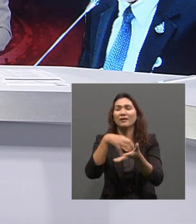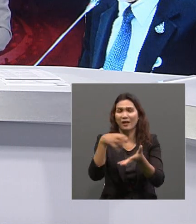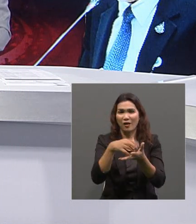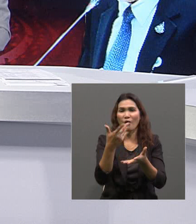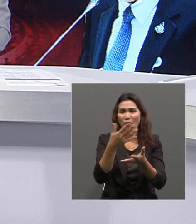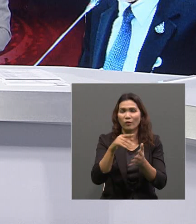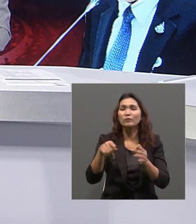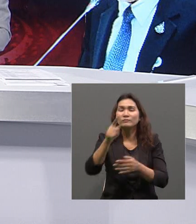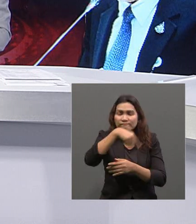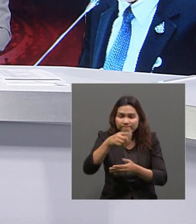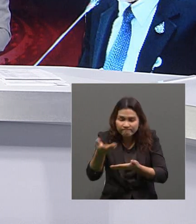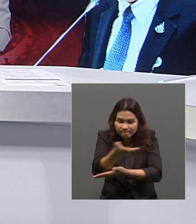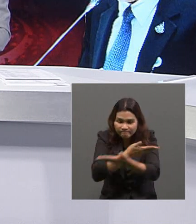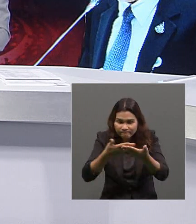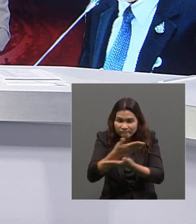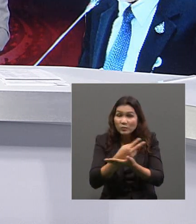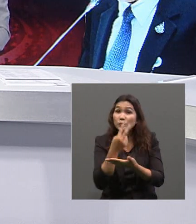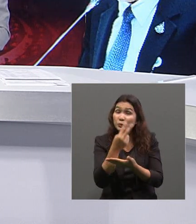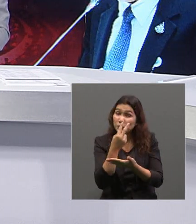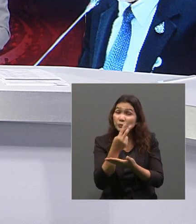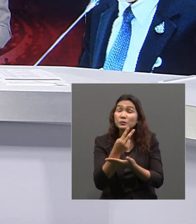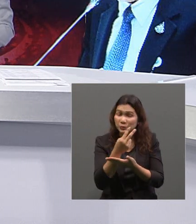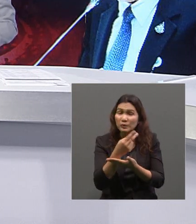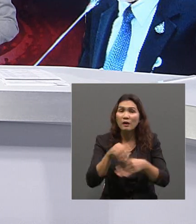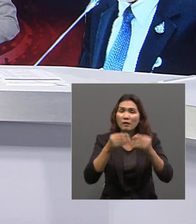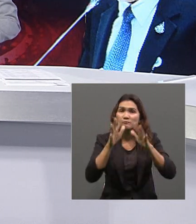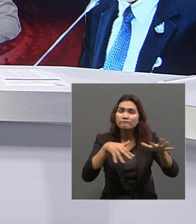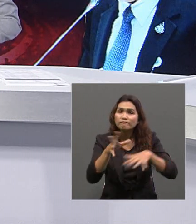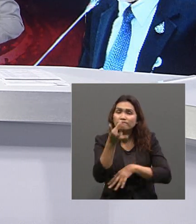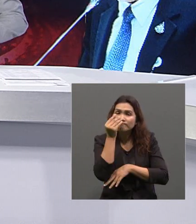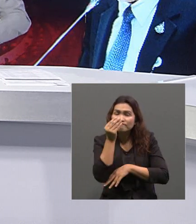ให้เราพิจารณาเนื้อหาที่เขาอภิปรายกันให้ประชาชนเป็นคนตัดสินครับ